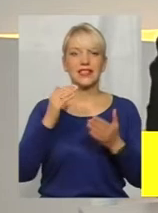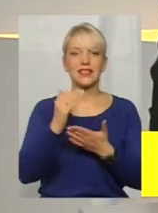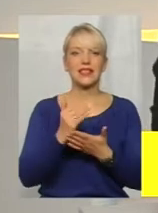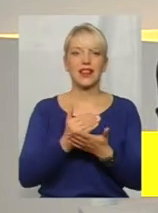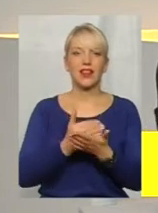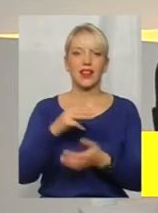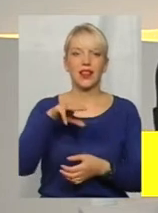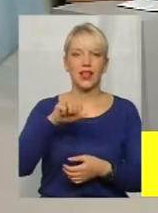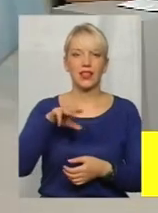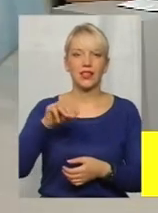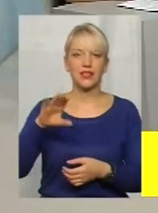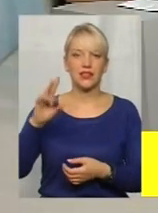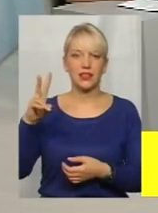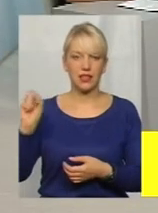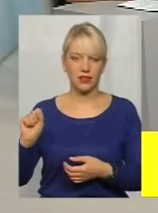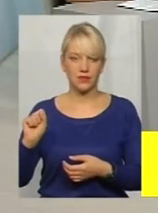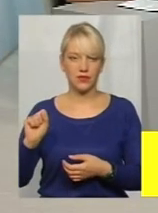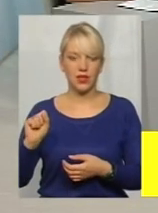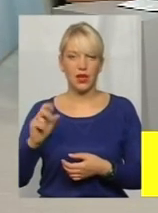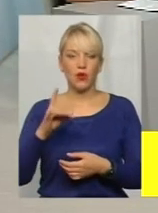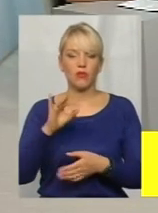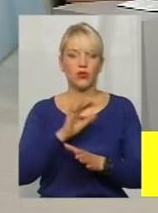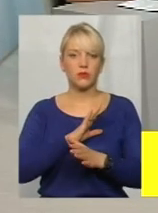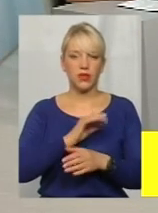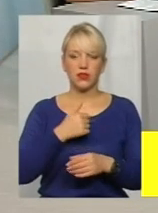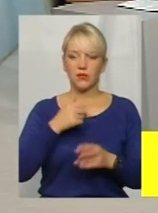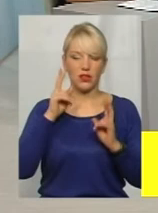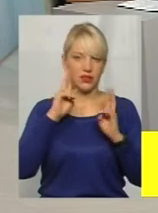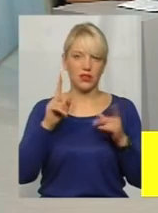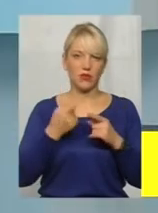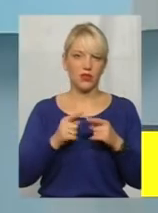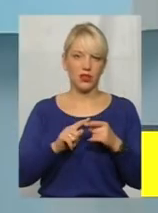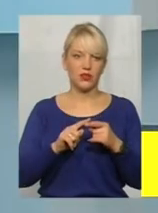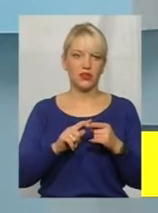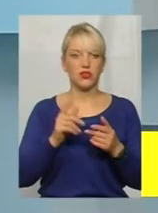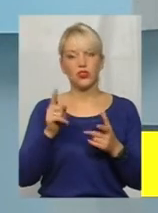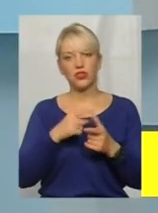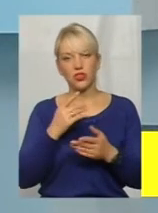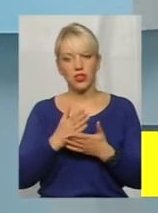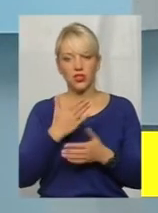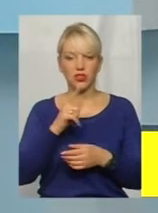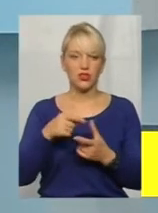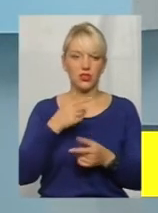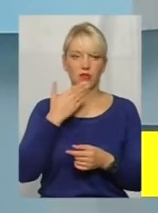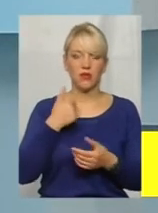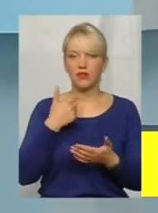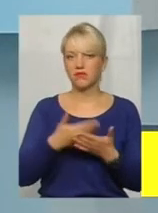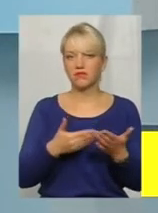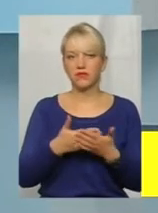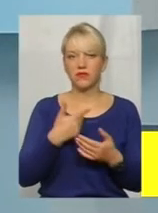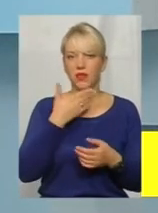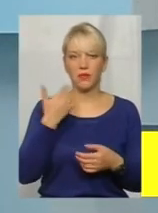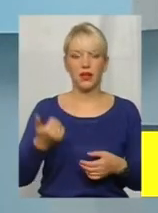відображає кількість лікарських помилок? На жаль, мені не відомо про дану статистику, чи вона існує. Мені здається, що у нас немає.